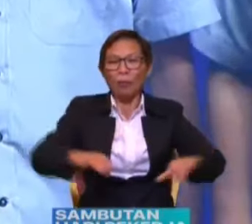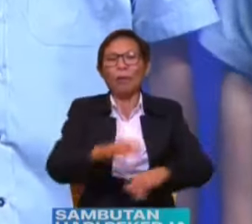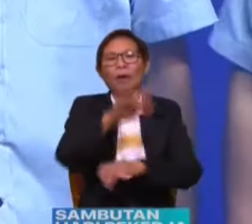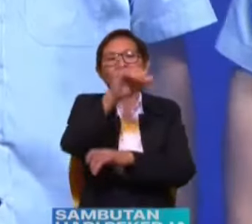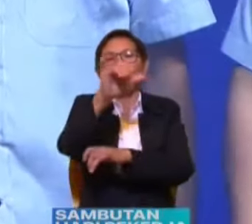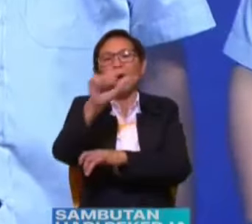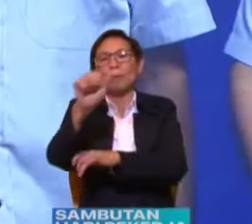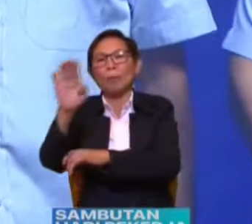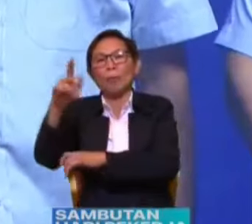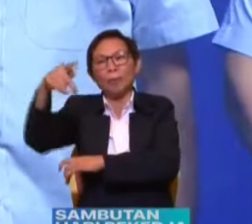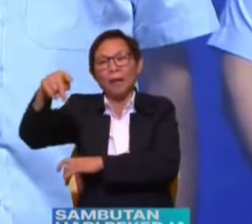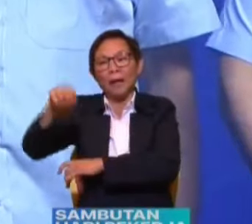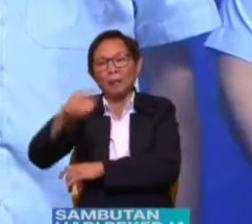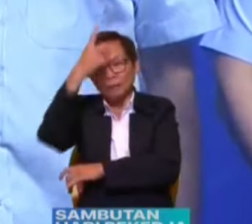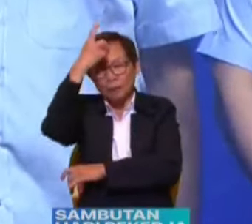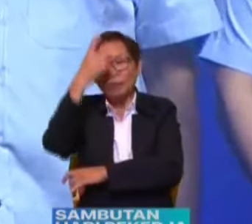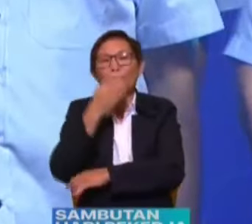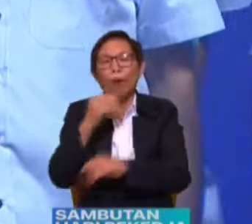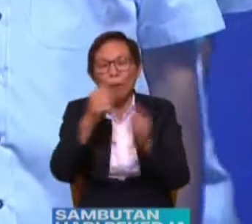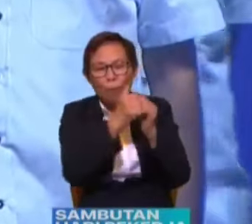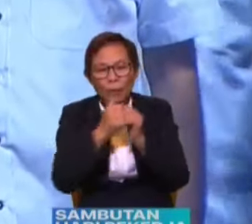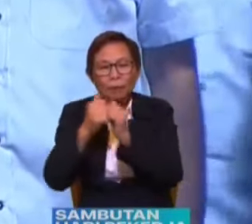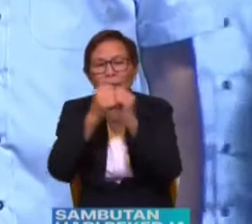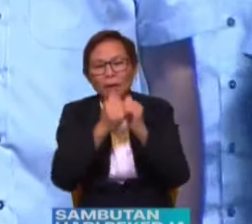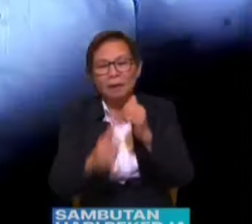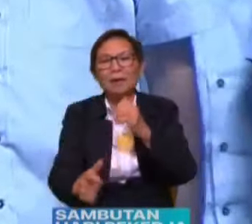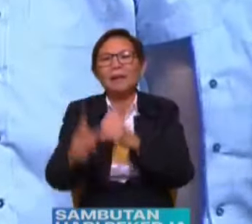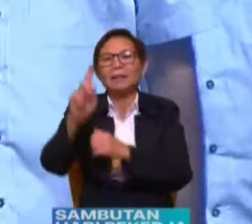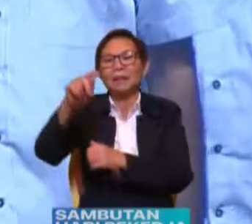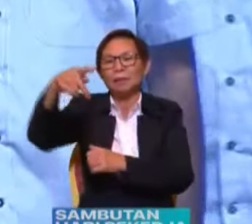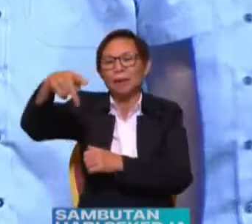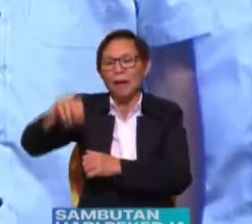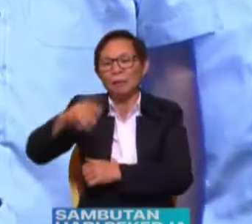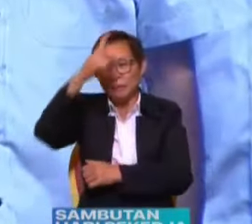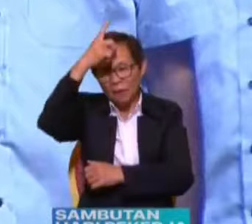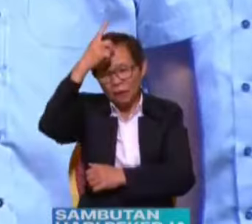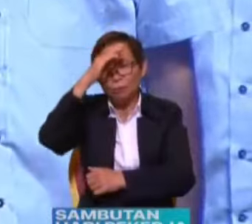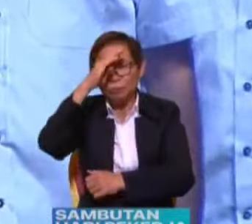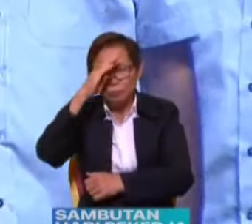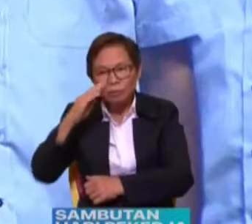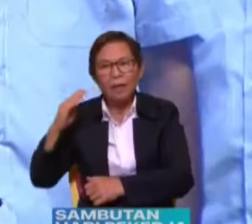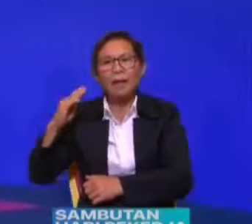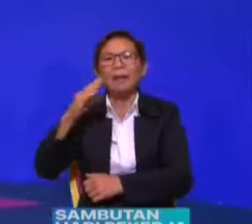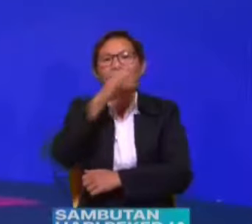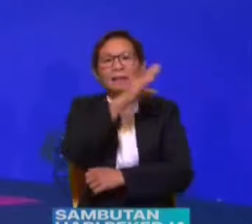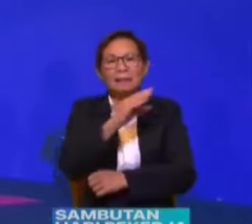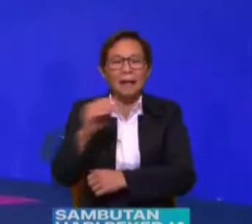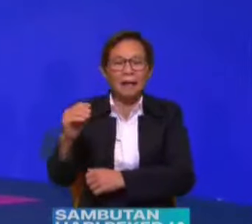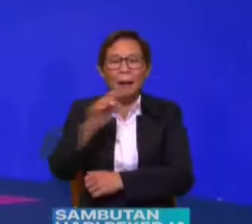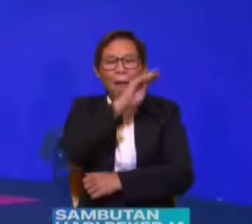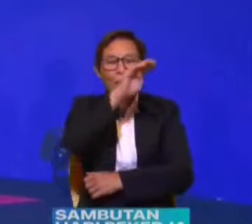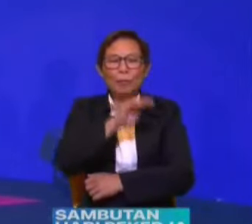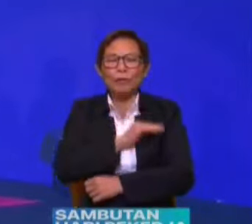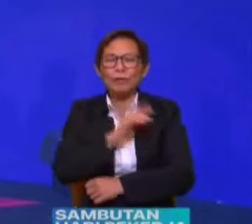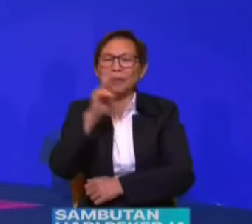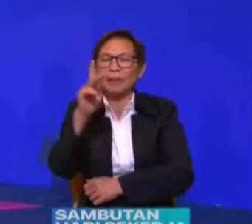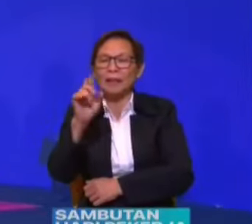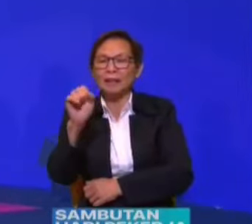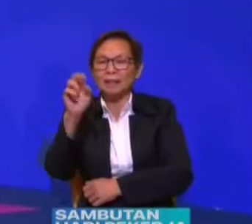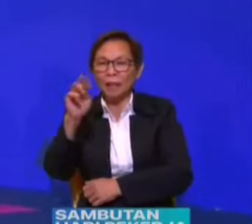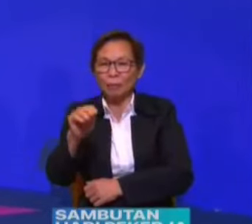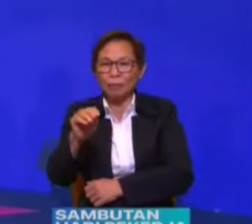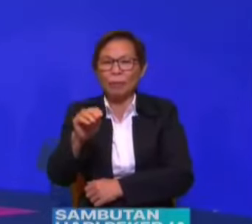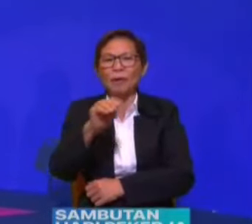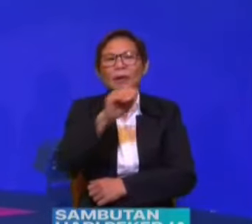Amat Berhormat Perdana Menteri bersama dengan Timbalan Perdana Menteri Datuk Seri Ahmad Zahid Hamidi dan juga Menteri Sumber Manusia